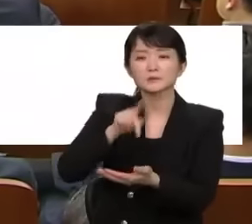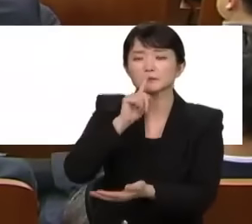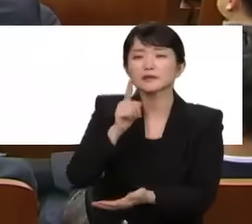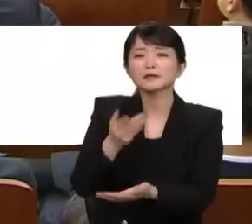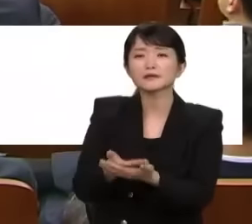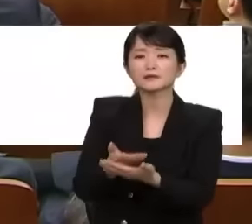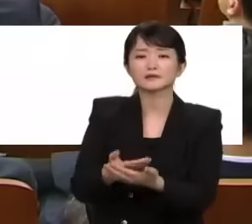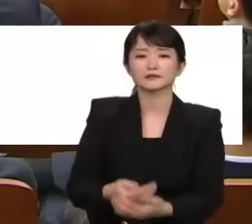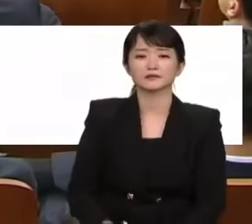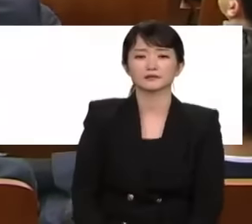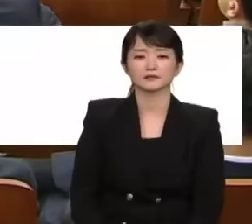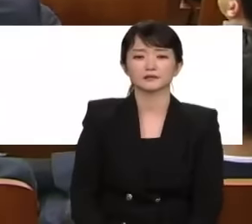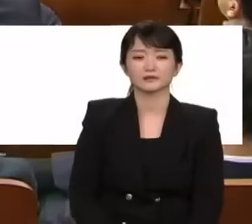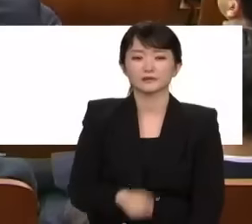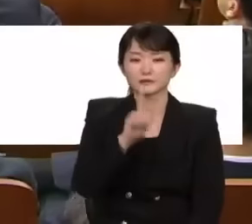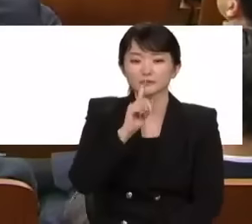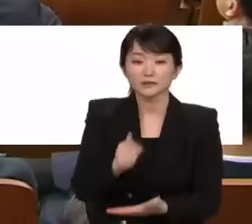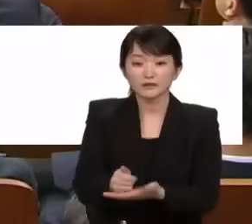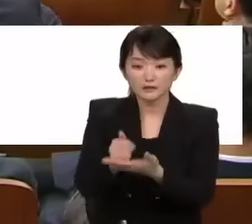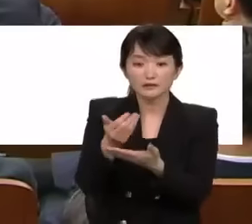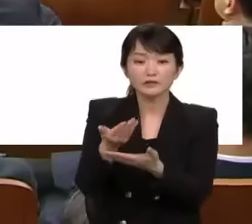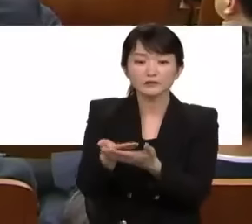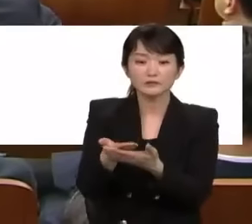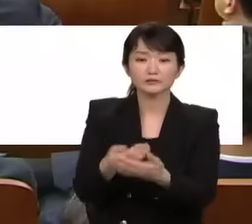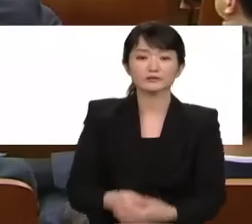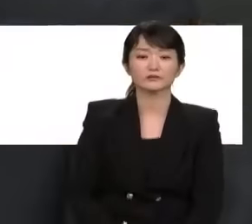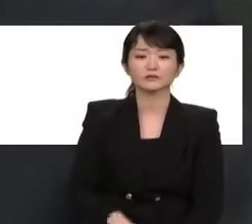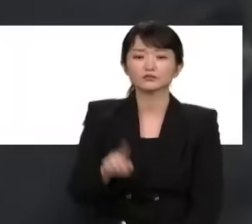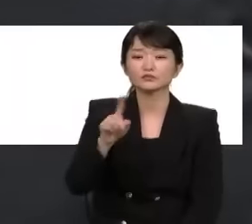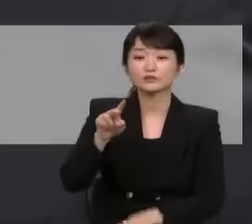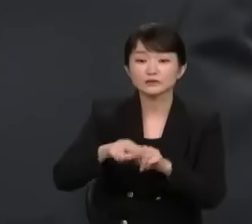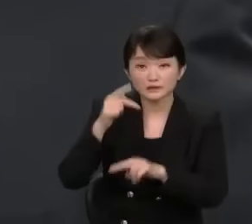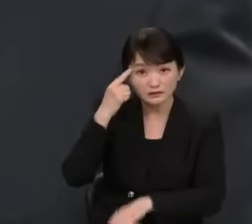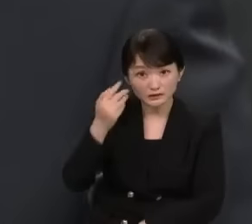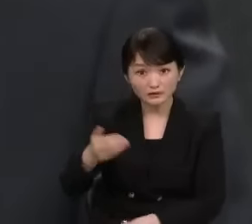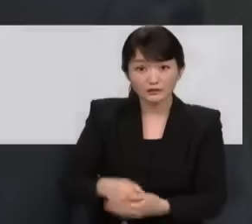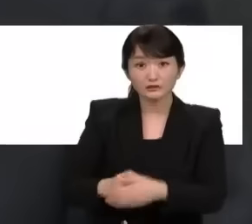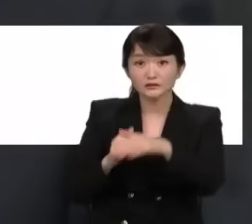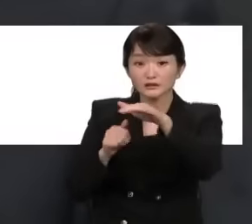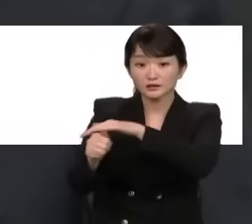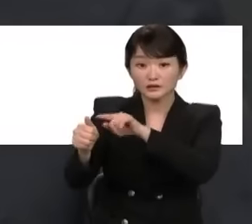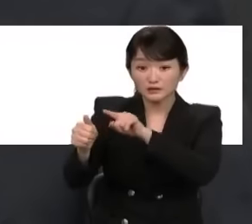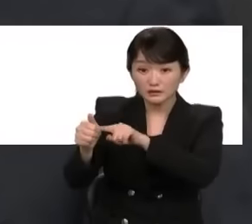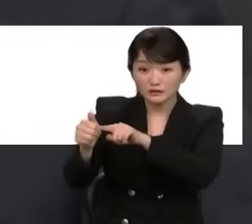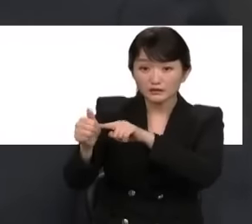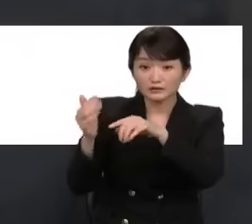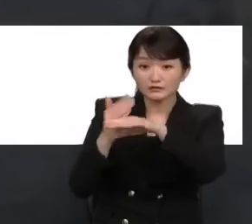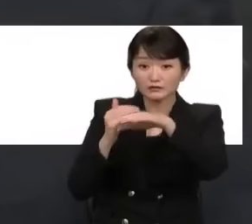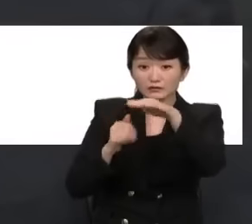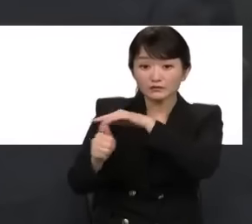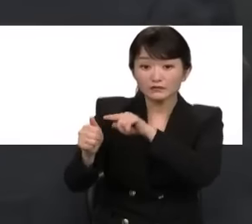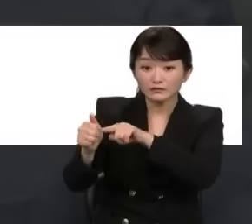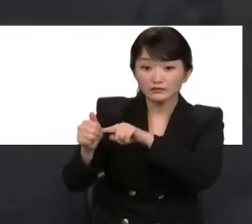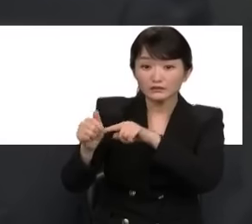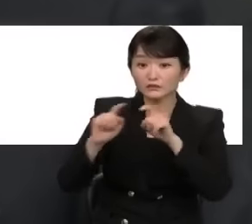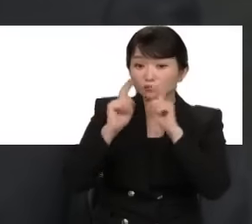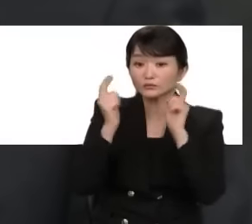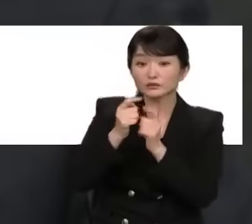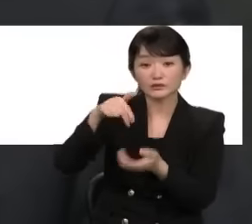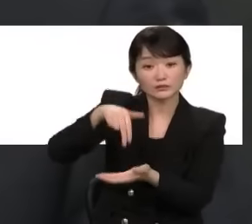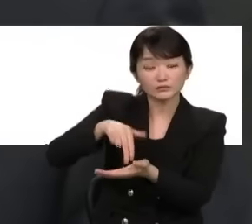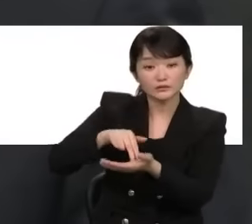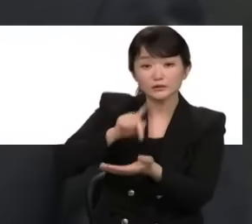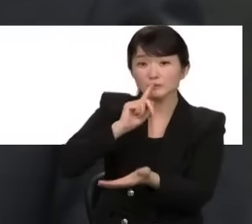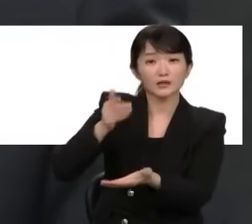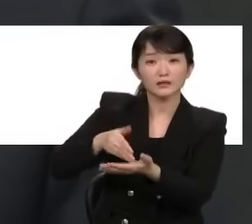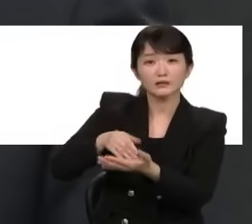자, 경호를 써 주셔야 되지 않겠어요, 임종득 의원? 무슨 자리냐고요? 예. 대표님은 당 대표입니다. 주관적인 입장을 지금 이야기하시면